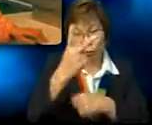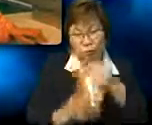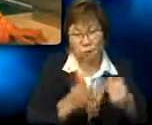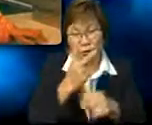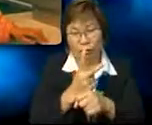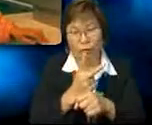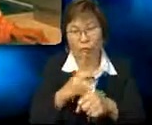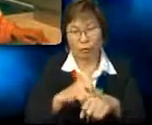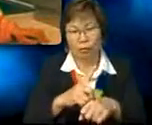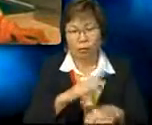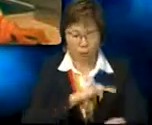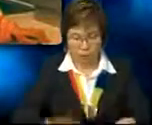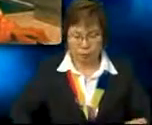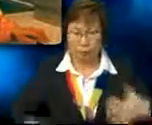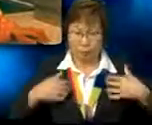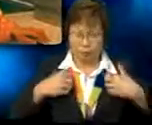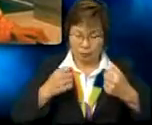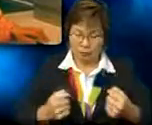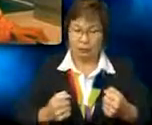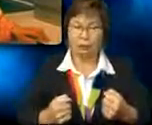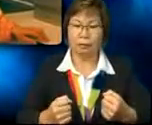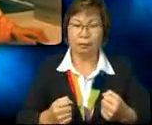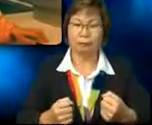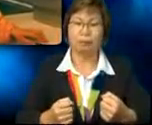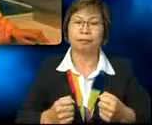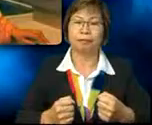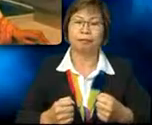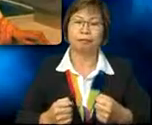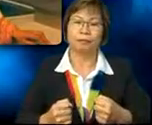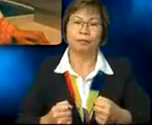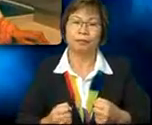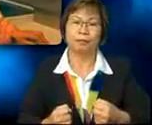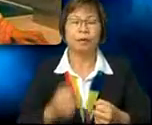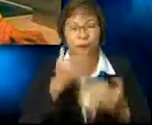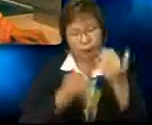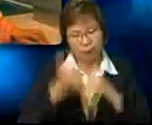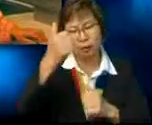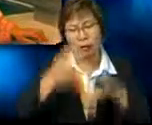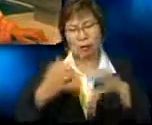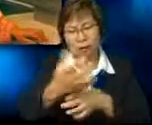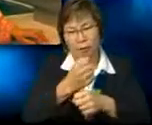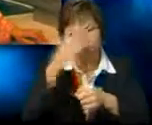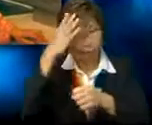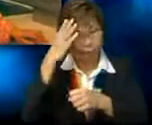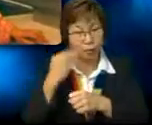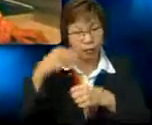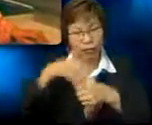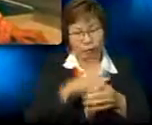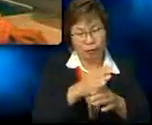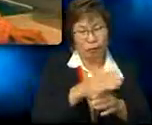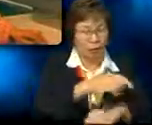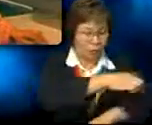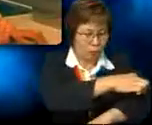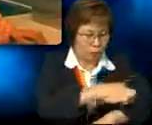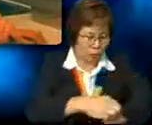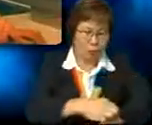tahun di Kementerian Kesihatan, dan eloknya kalau kita dapat pengalaman dalam bidang